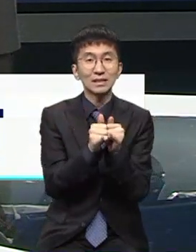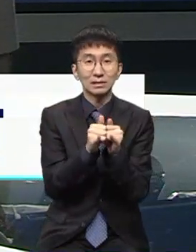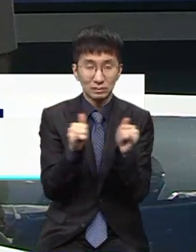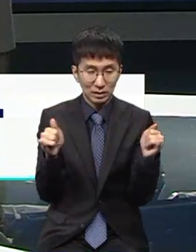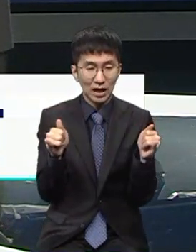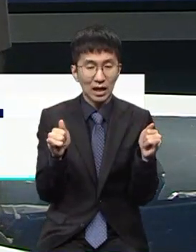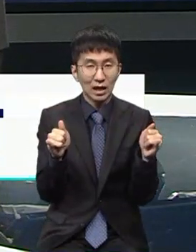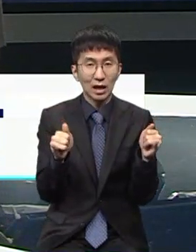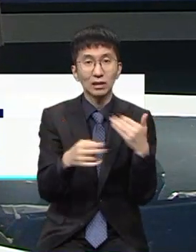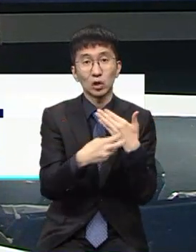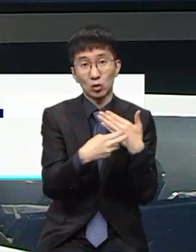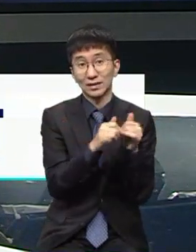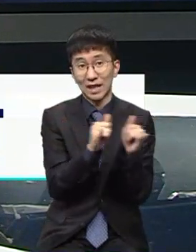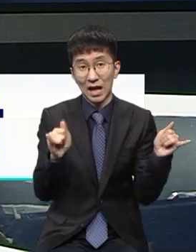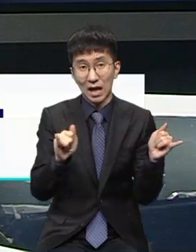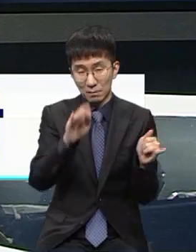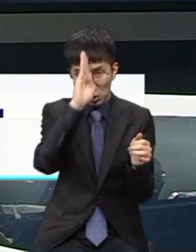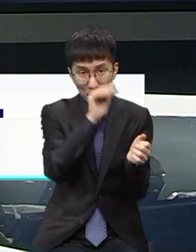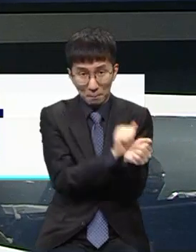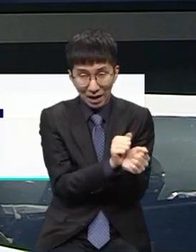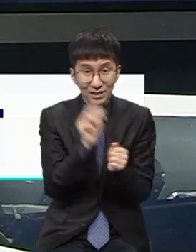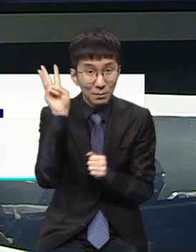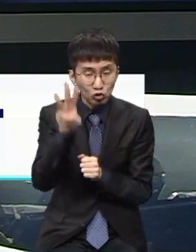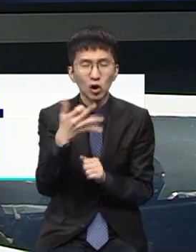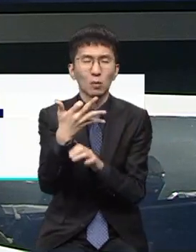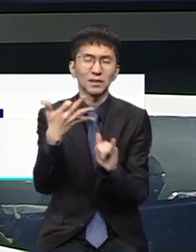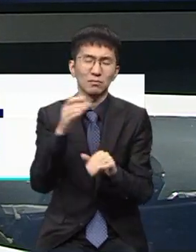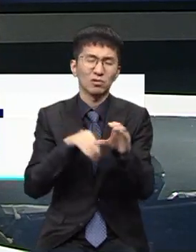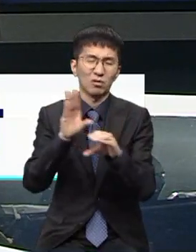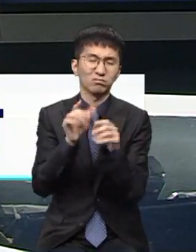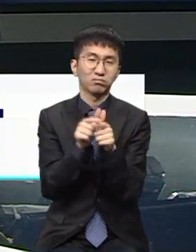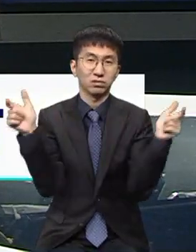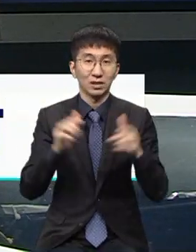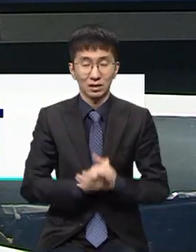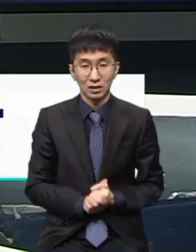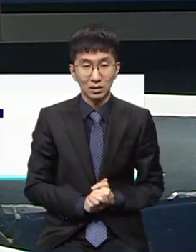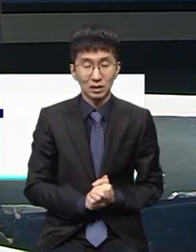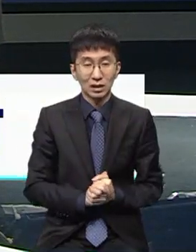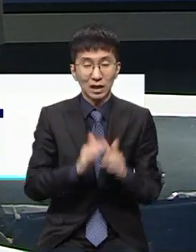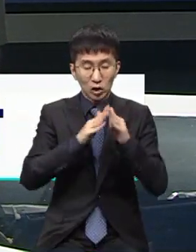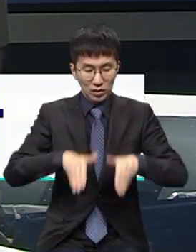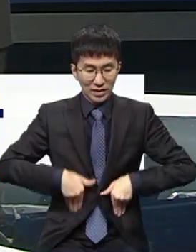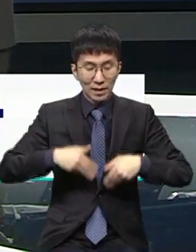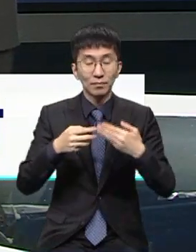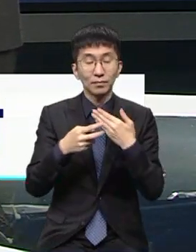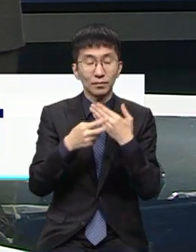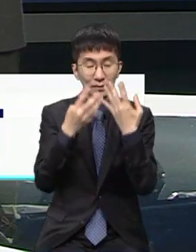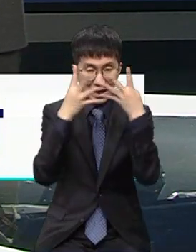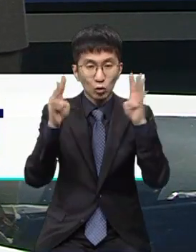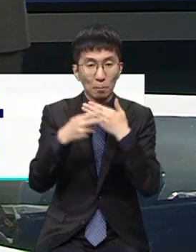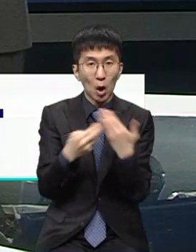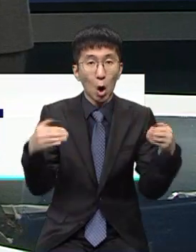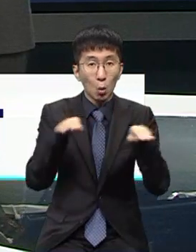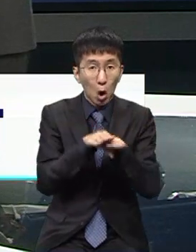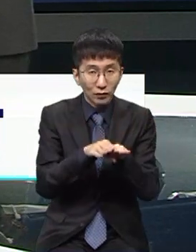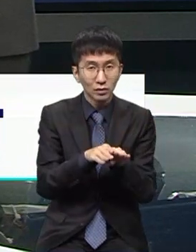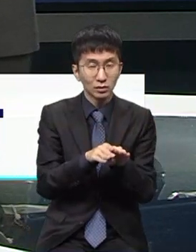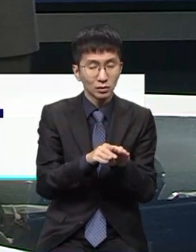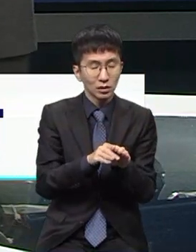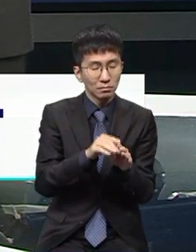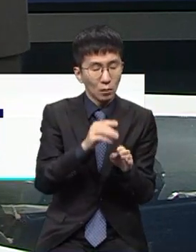만에 확진자 숫자가 19명으로 늘었습니다. 전남대병원은 환자 진료와 수술 일정을 일단 모두